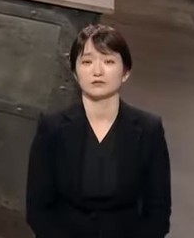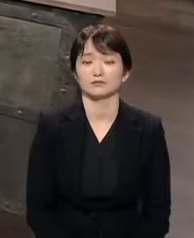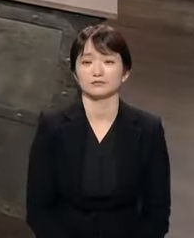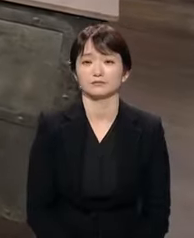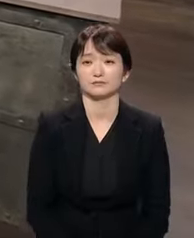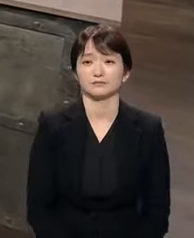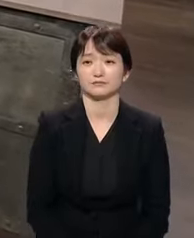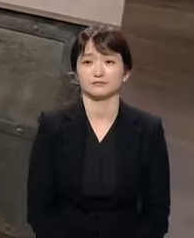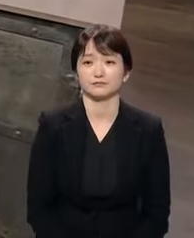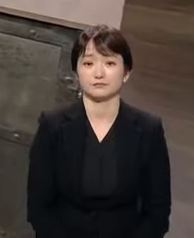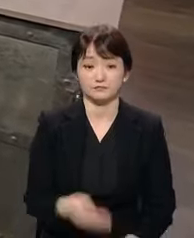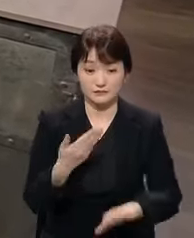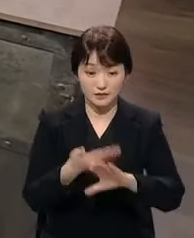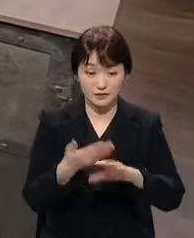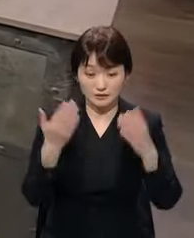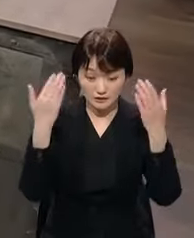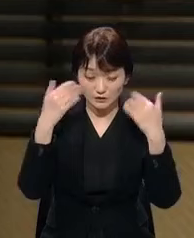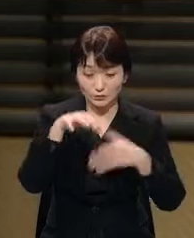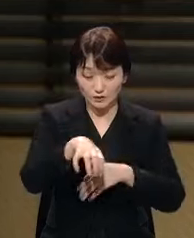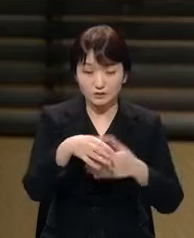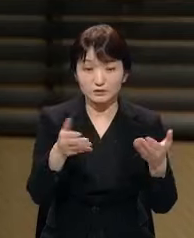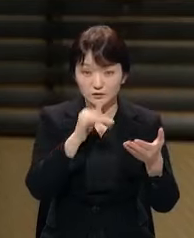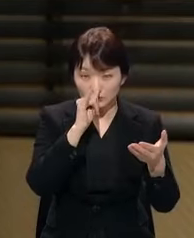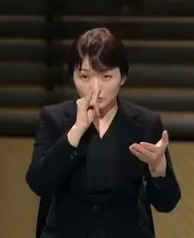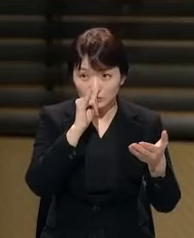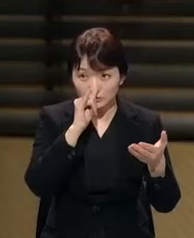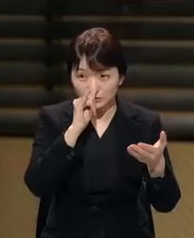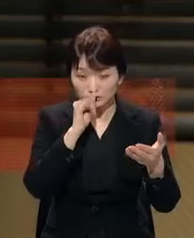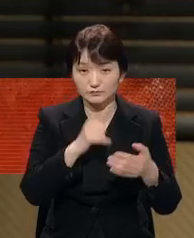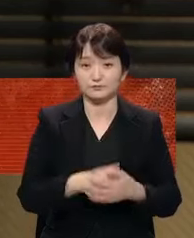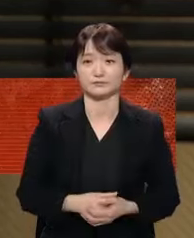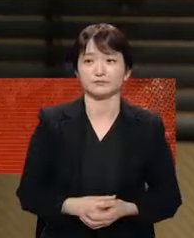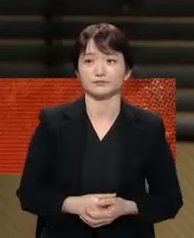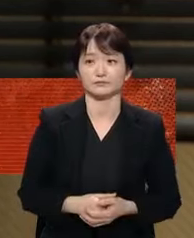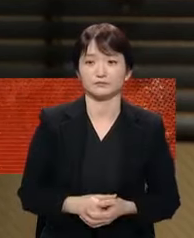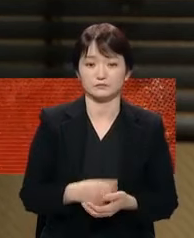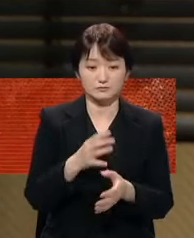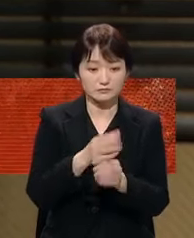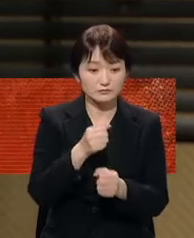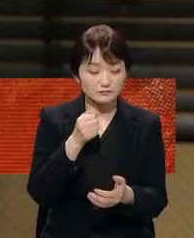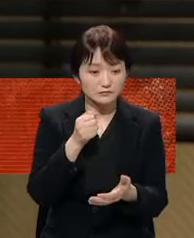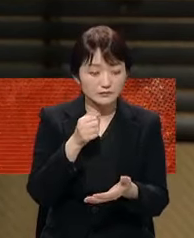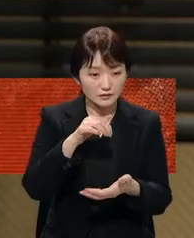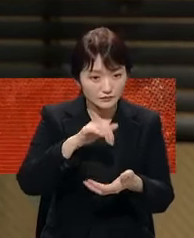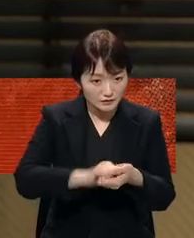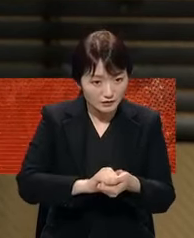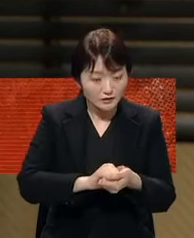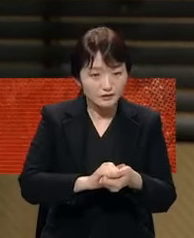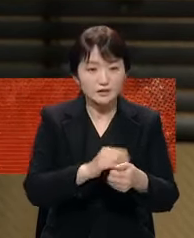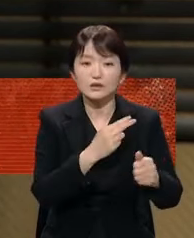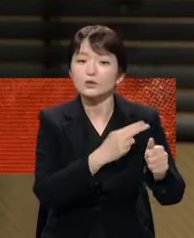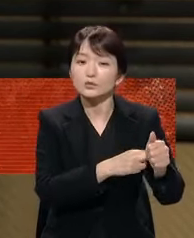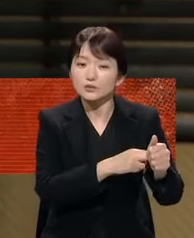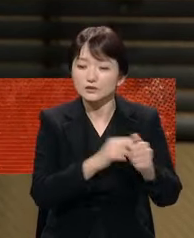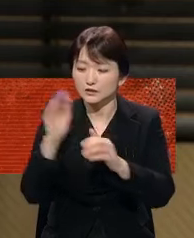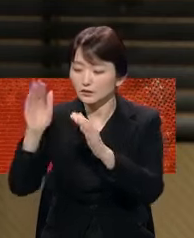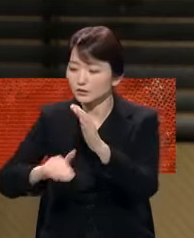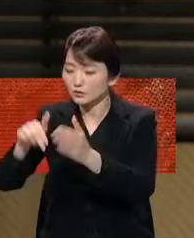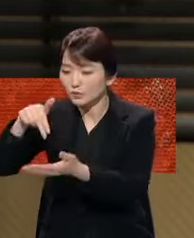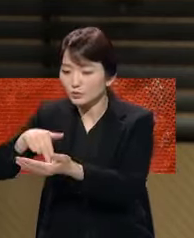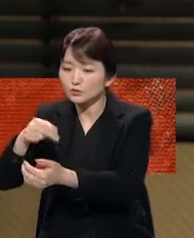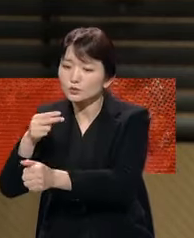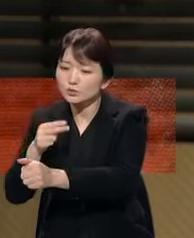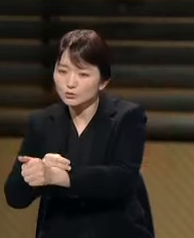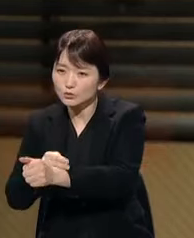그렇게 제보자분은 그렇게 말씀을 주셨고요. 조금 전에 들어오신 것처럼 이게 기간제 교사다 보니까 일반 교사, 정규직 교사하고는 아무래도 임용 과정이